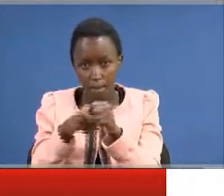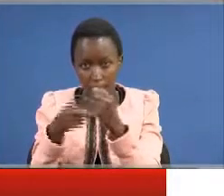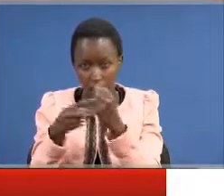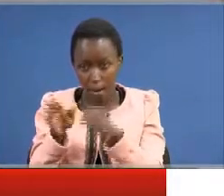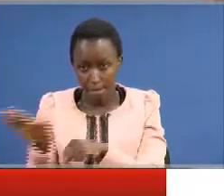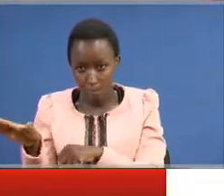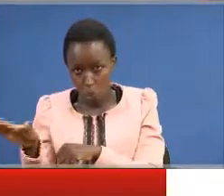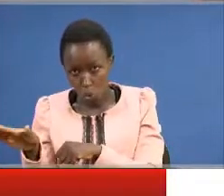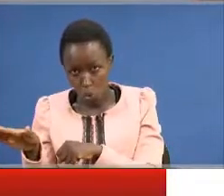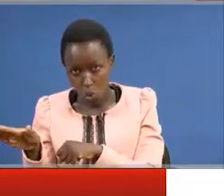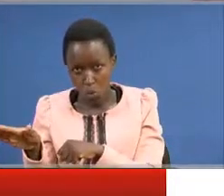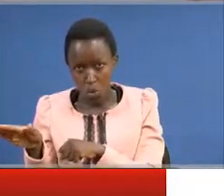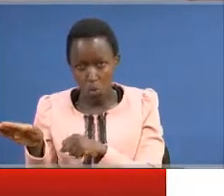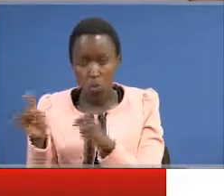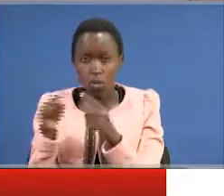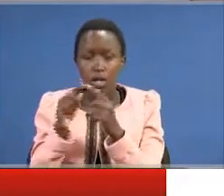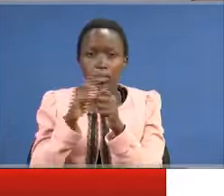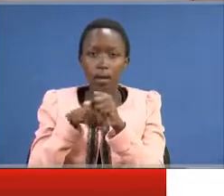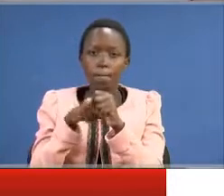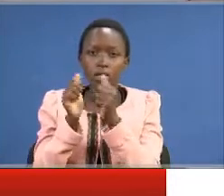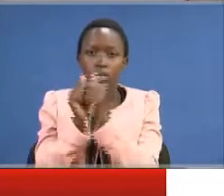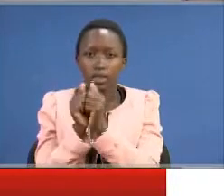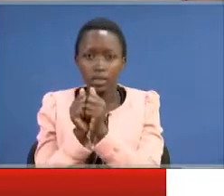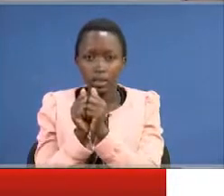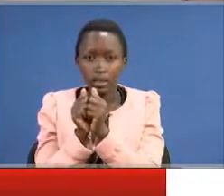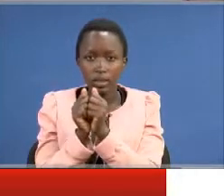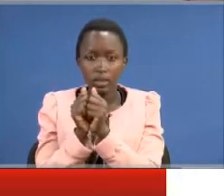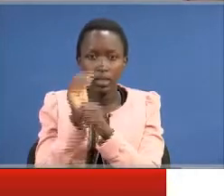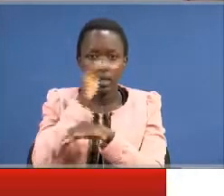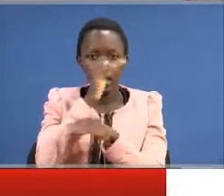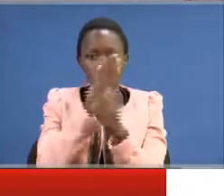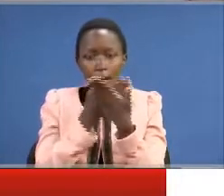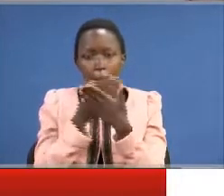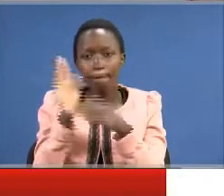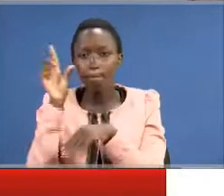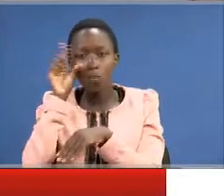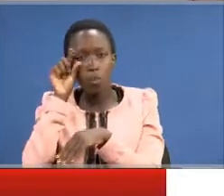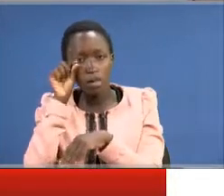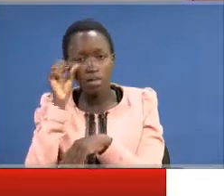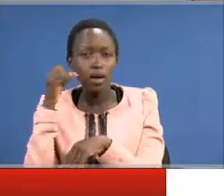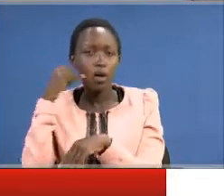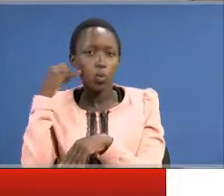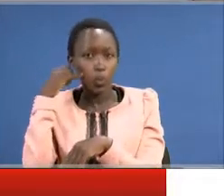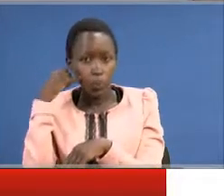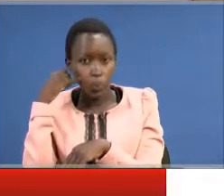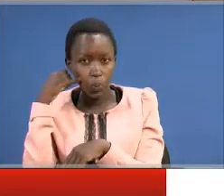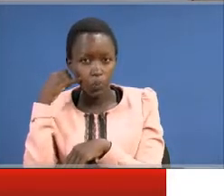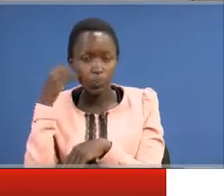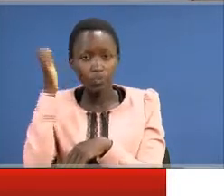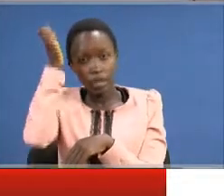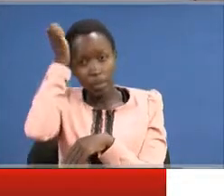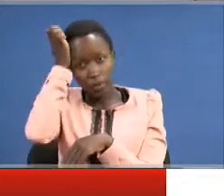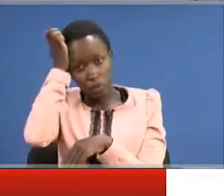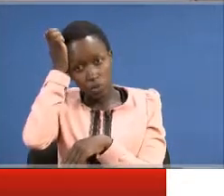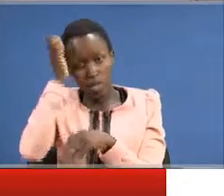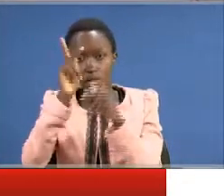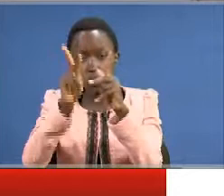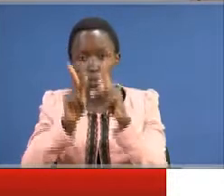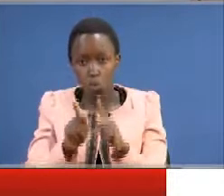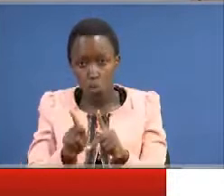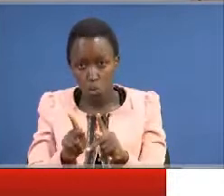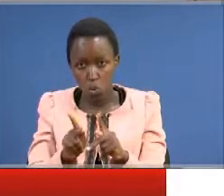a.m. to 10 p.m. Nairobi, Mombasa, Nakuru, Eldoret,